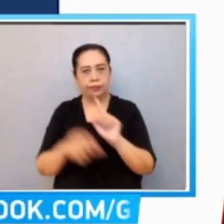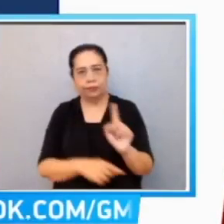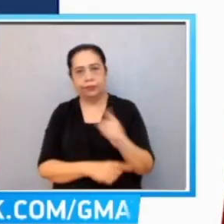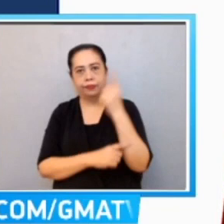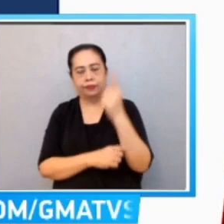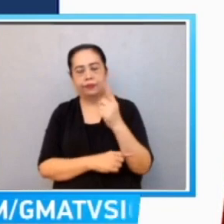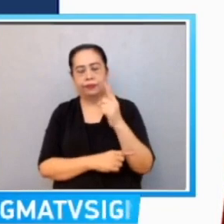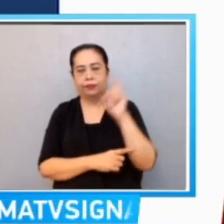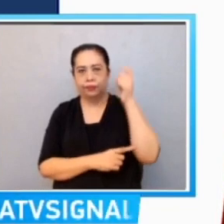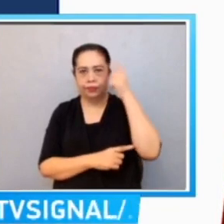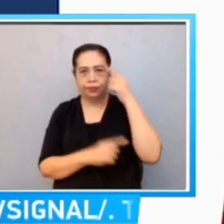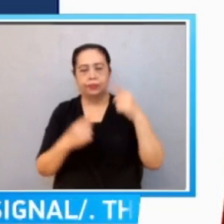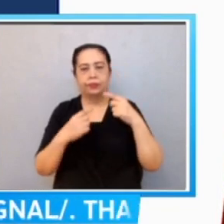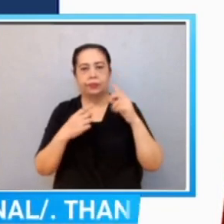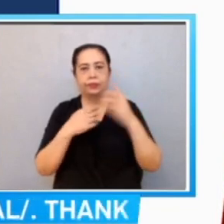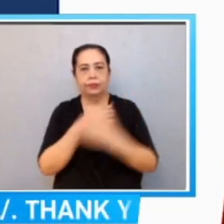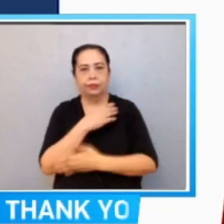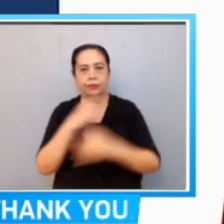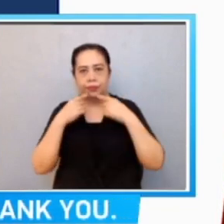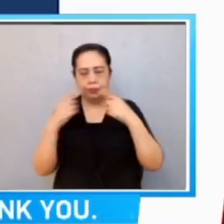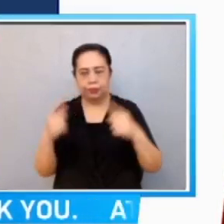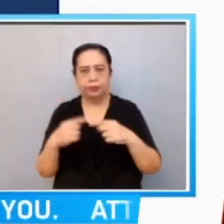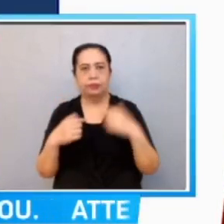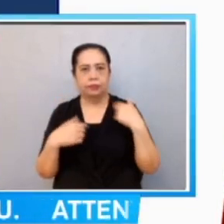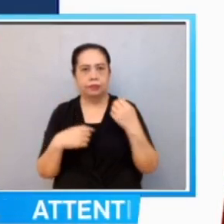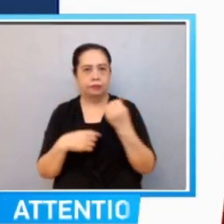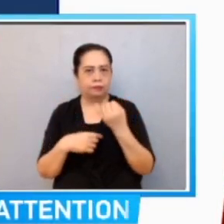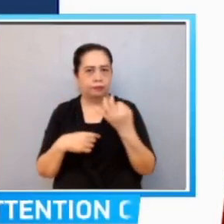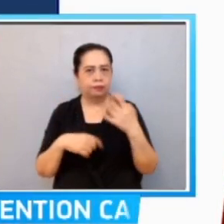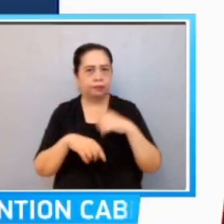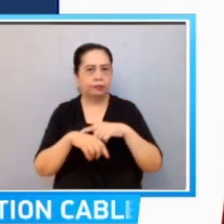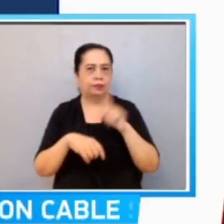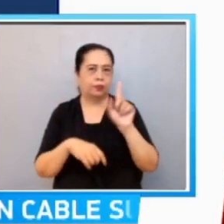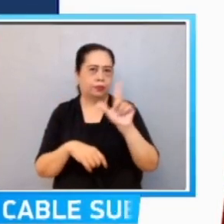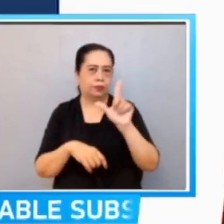din yung countdown hanggang mag-umpisa ang SONA mamayang alas 4 ng